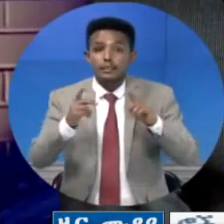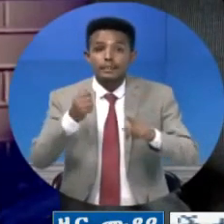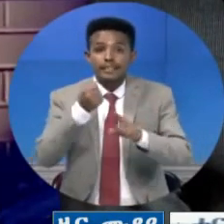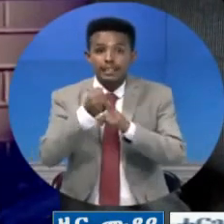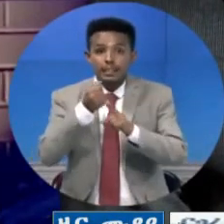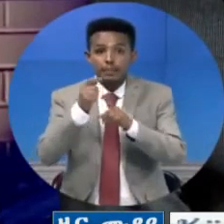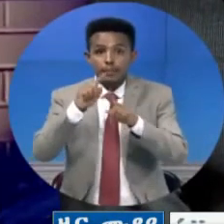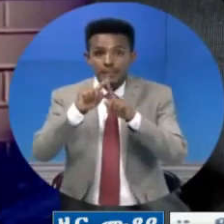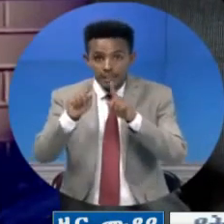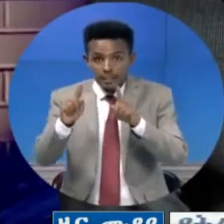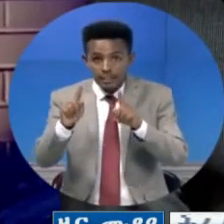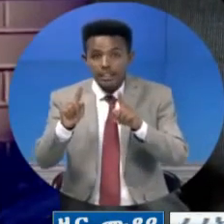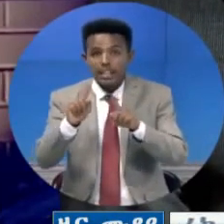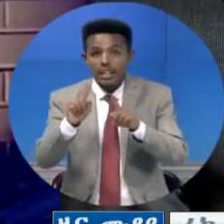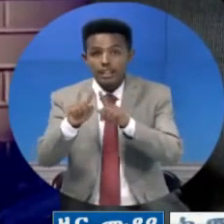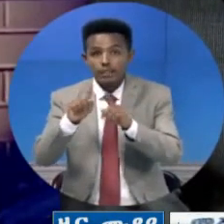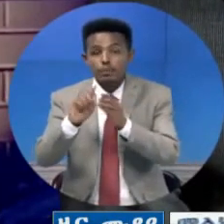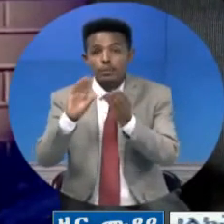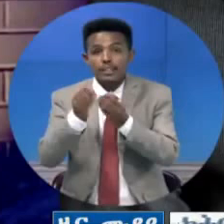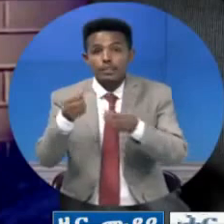በተለያየ መልኩ ኮንትሪቢዩት በማድረግ